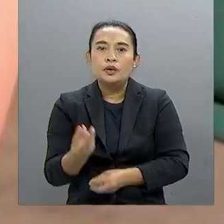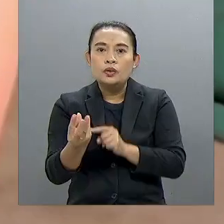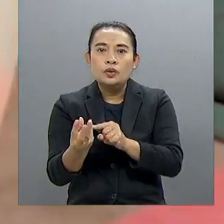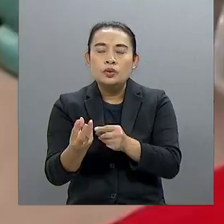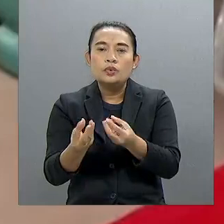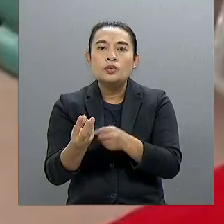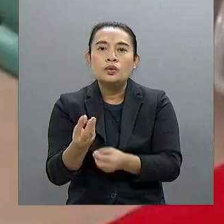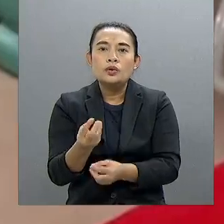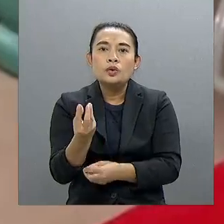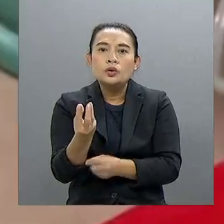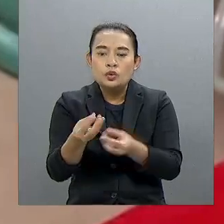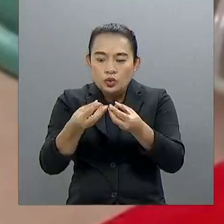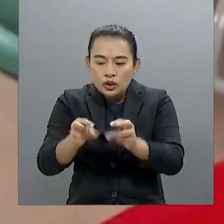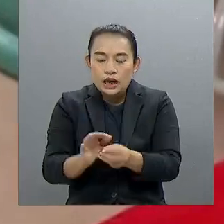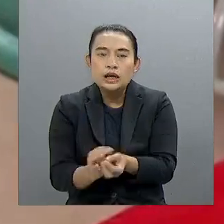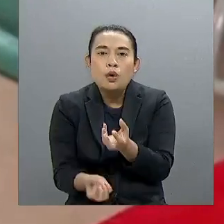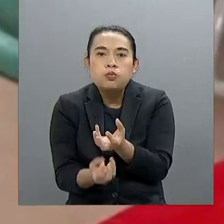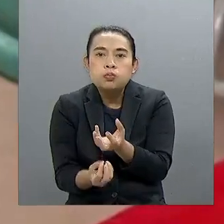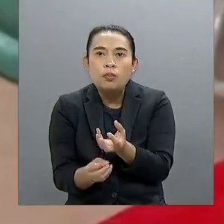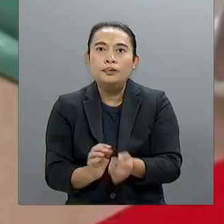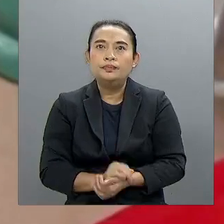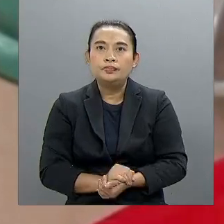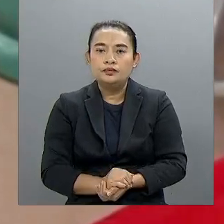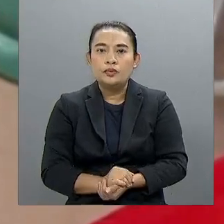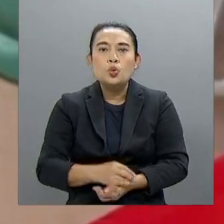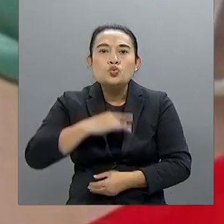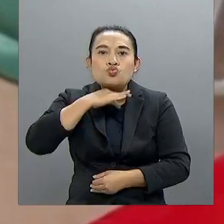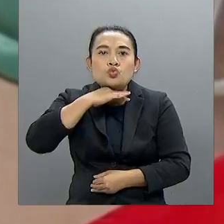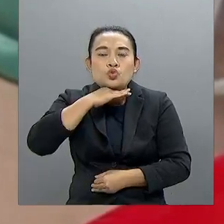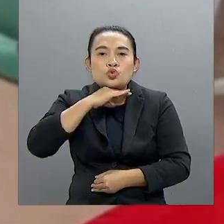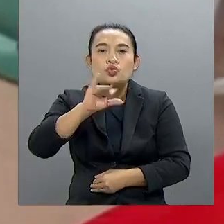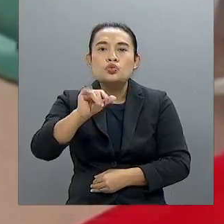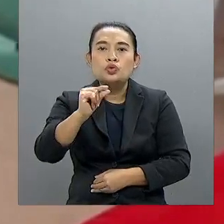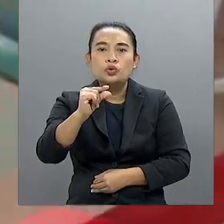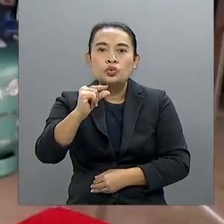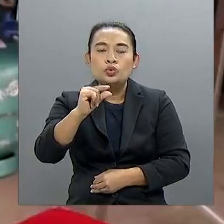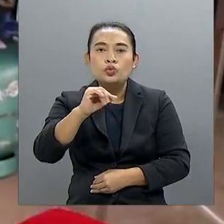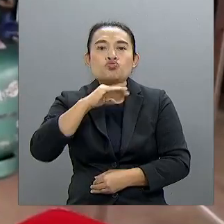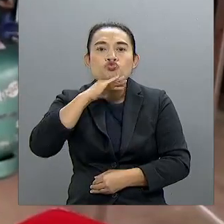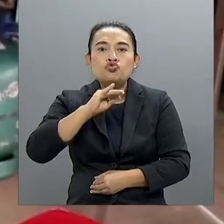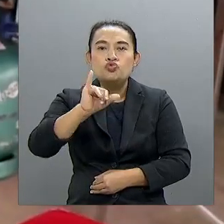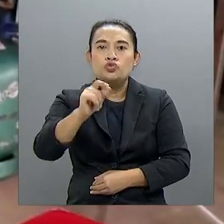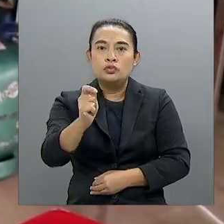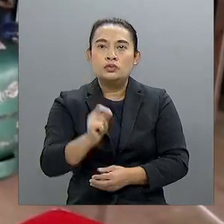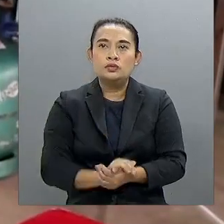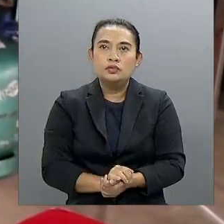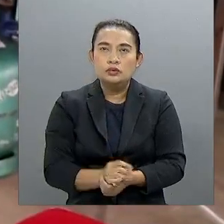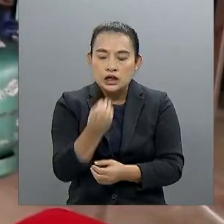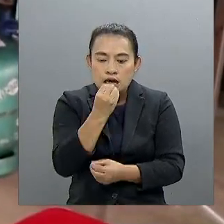CarmRเหมไुนยออะ มามคุอร์คคุ